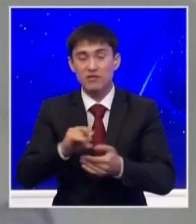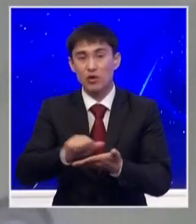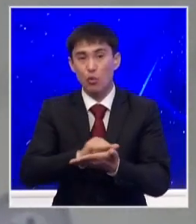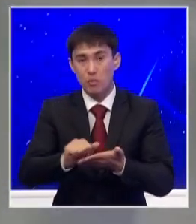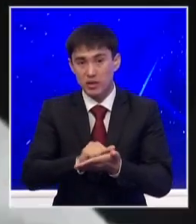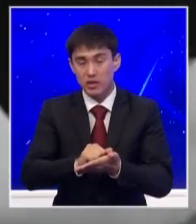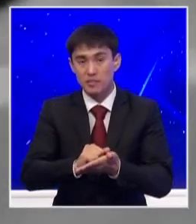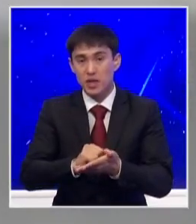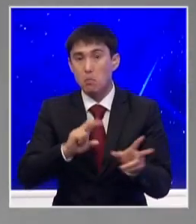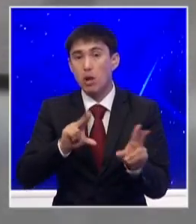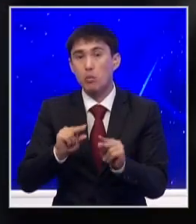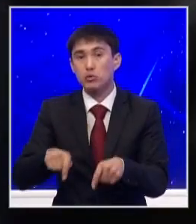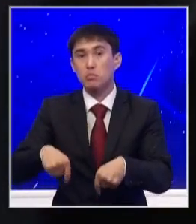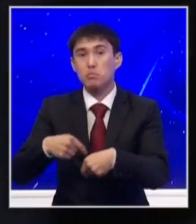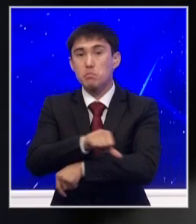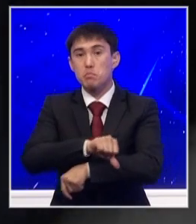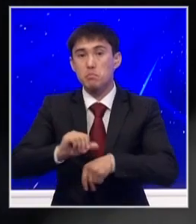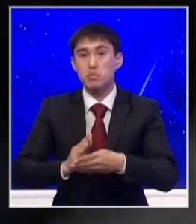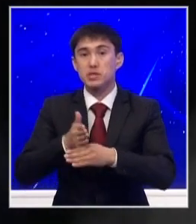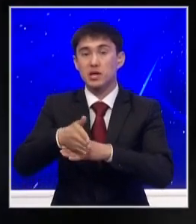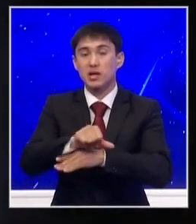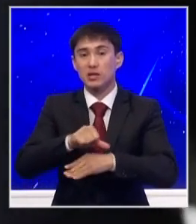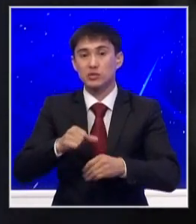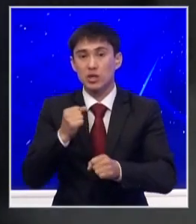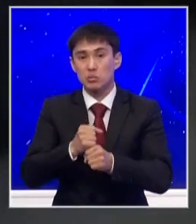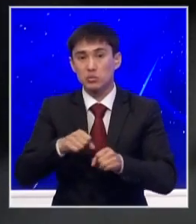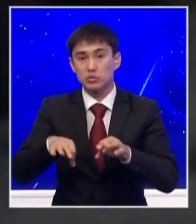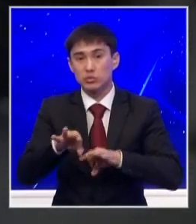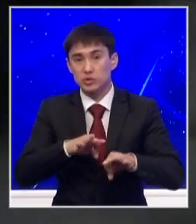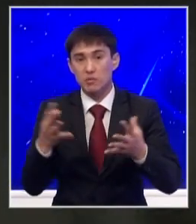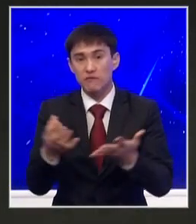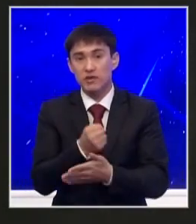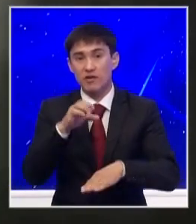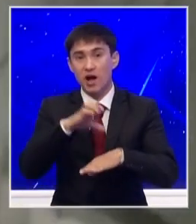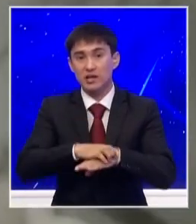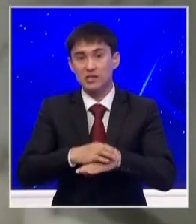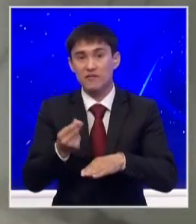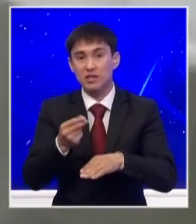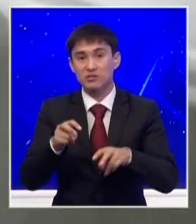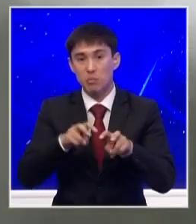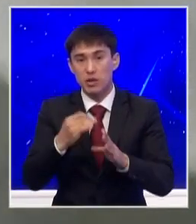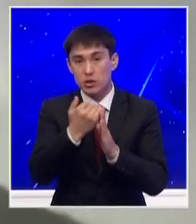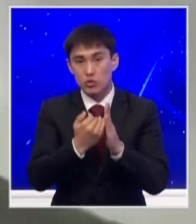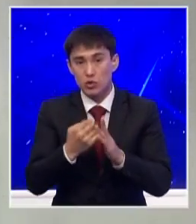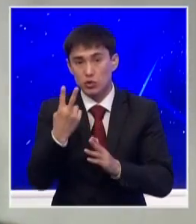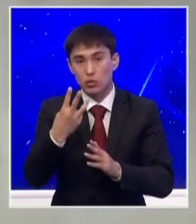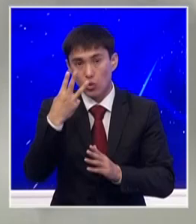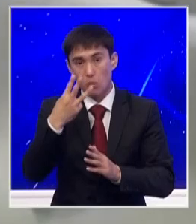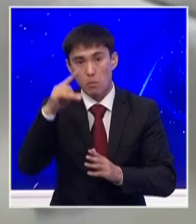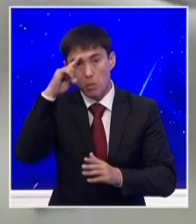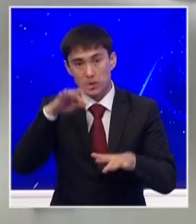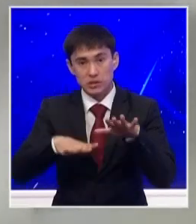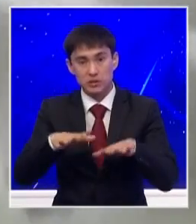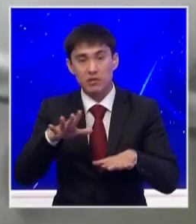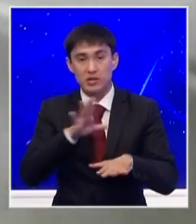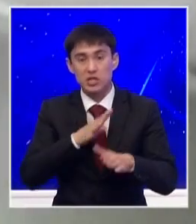и благополучно пересекали границу. Отработанную схему выявило агентство финансового мониторинга. Трое подозреваемых получили